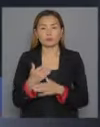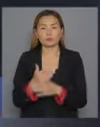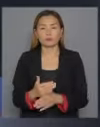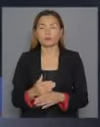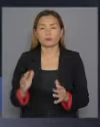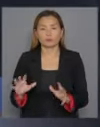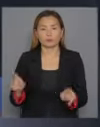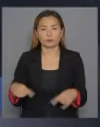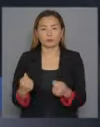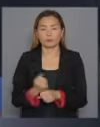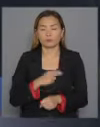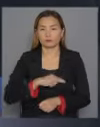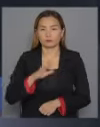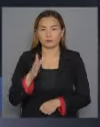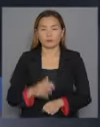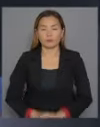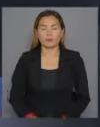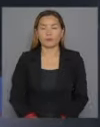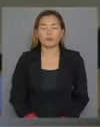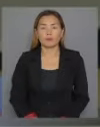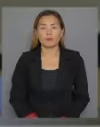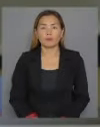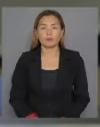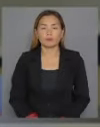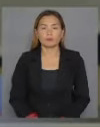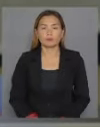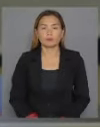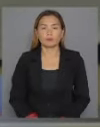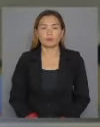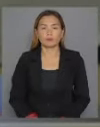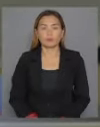көмегімен ғылыми жоба жасақтап шығарылды. Нұрайым Рүстемқызы, Алихан Таңатов, жаңалық қызметі.